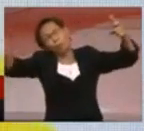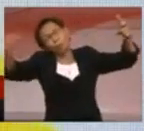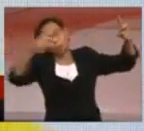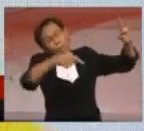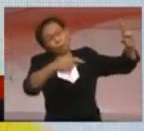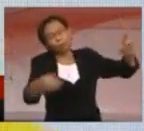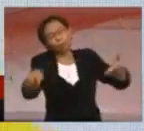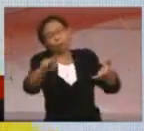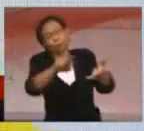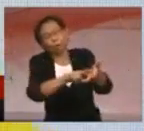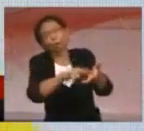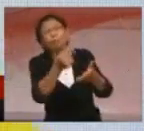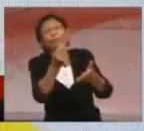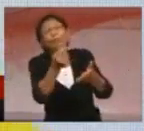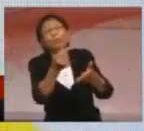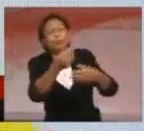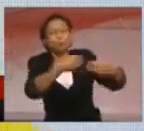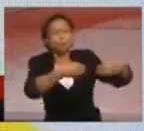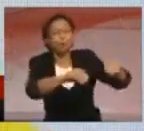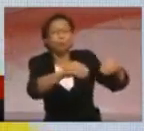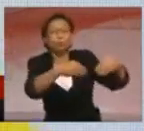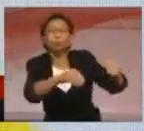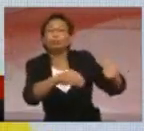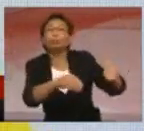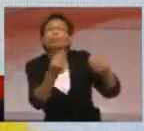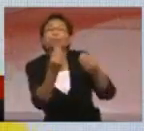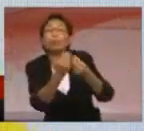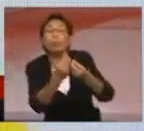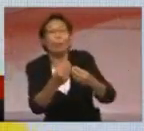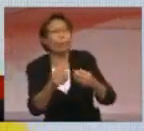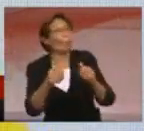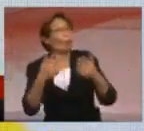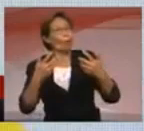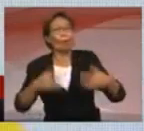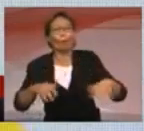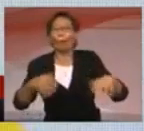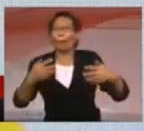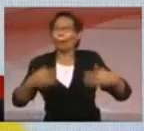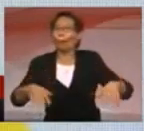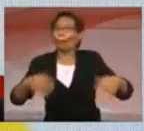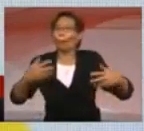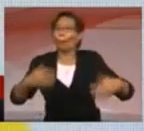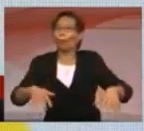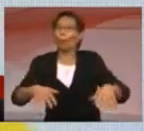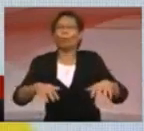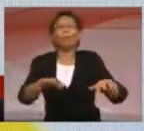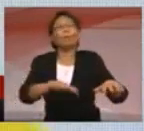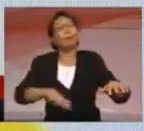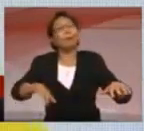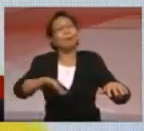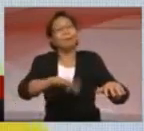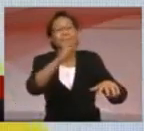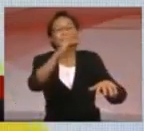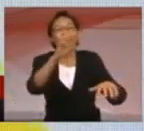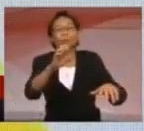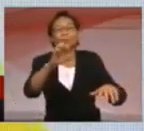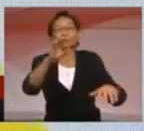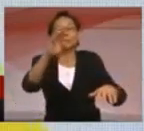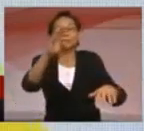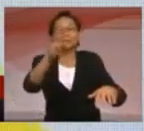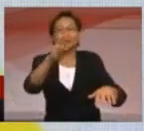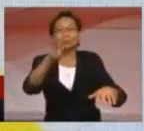telah mencatatkan nilai hasil jualan yang amat memberangsangkan, iaitu sebanyak